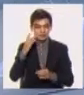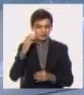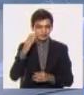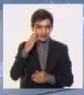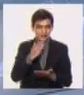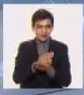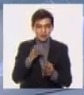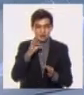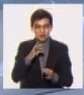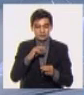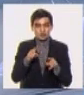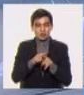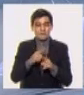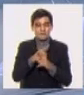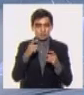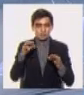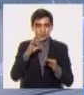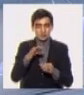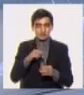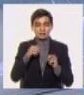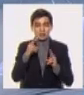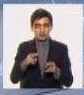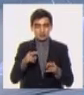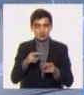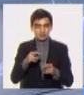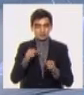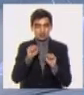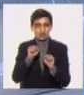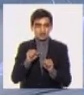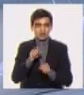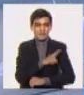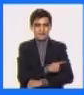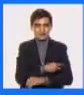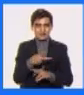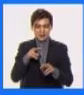по бесперебойному выпуску необходимого объема медицинских средств защиты.